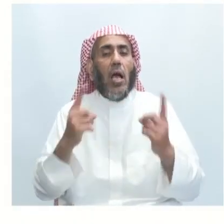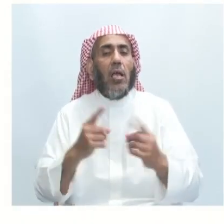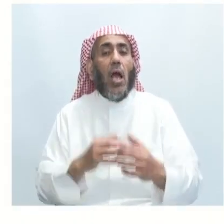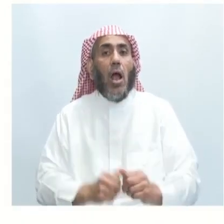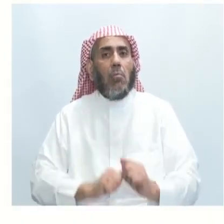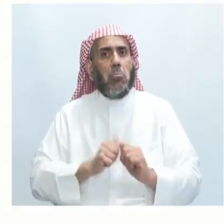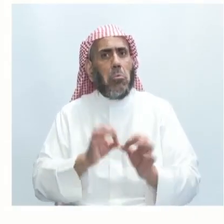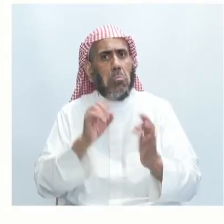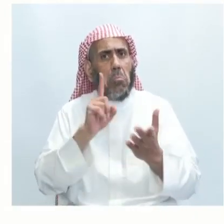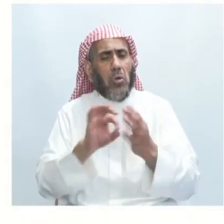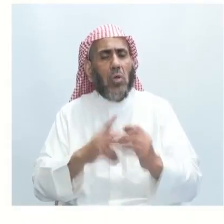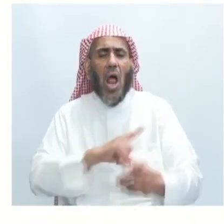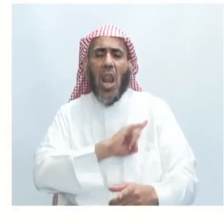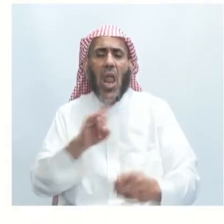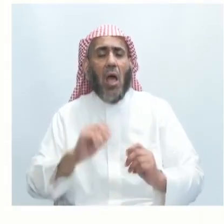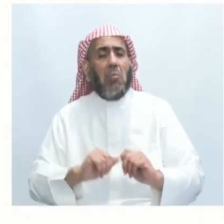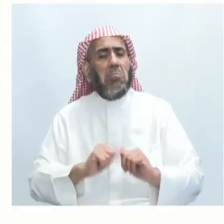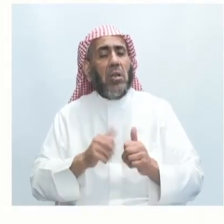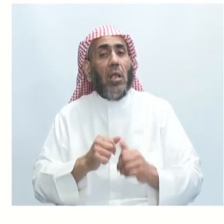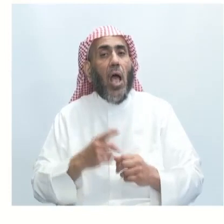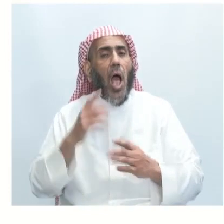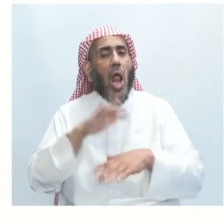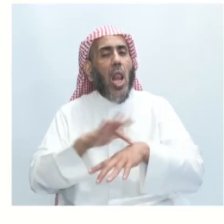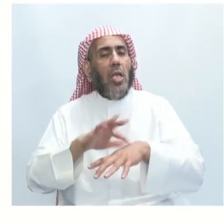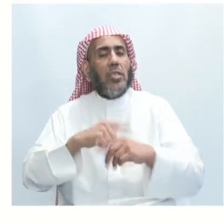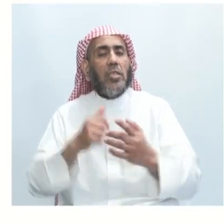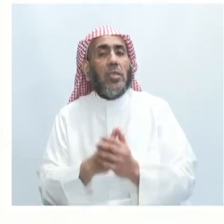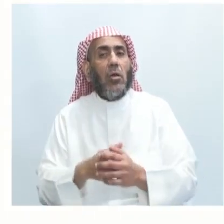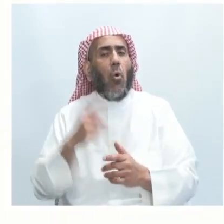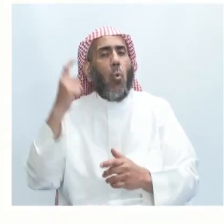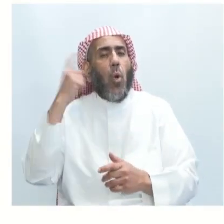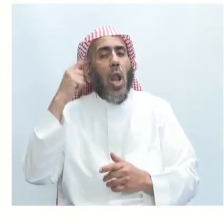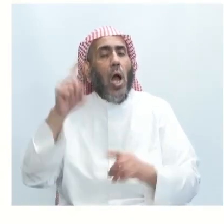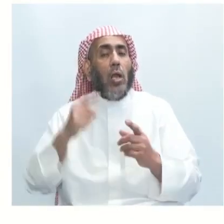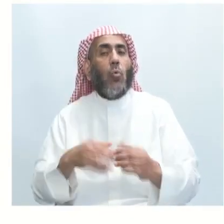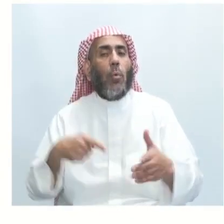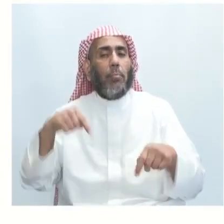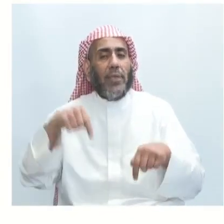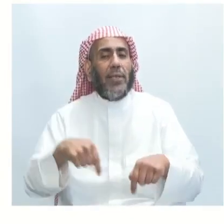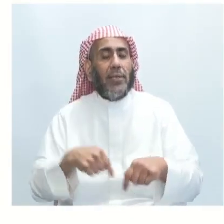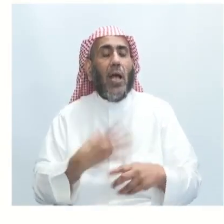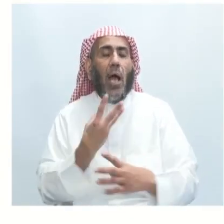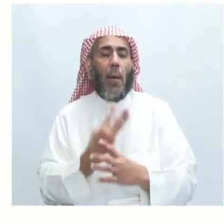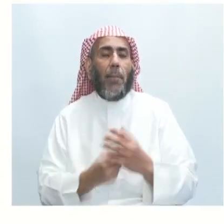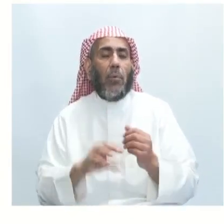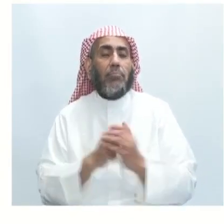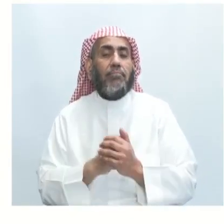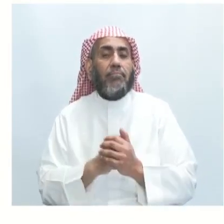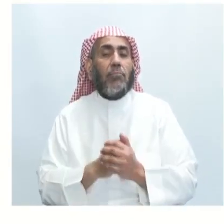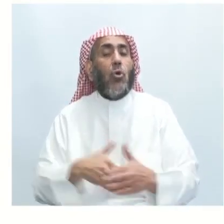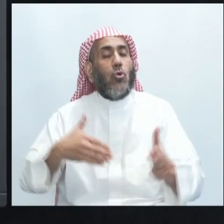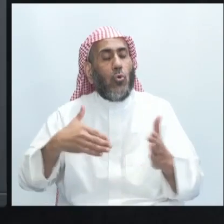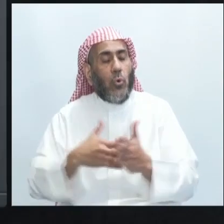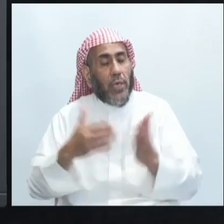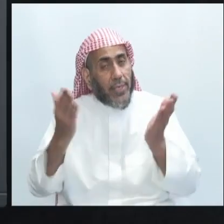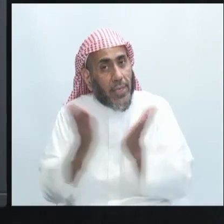الارادي اللا ارادي الحسي والعقلي وبذلك ابنائي وبنات الطلاب ننهي